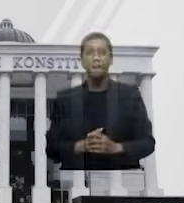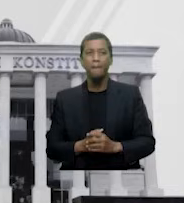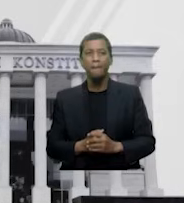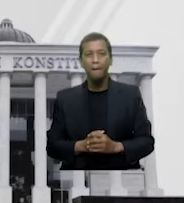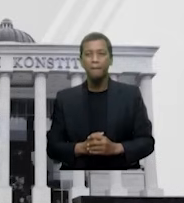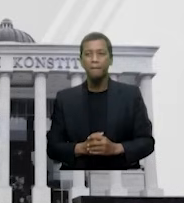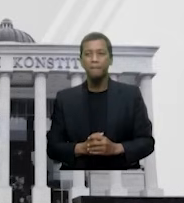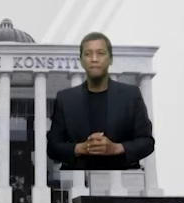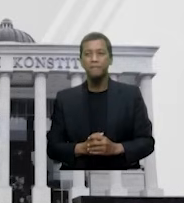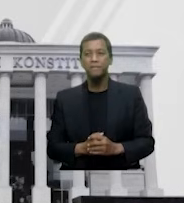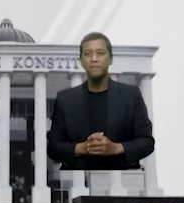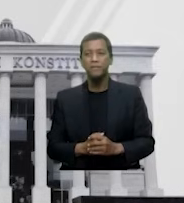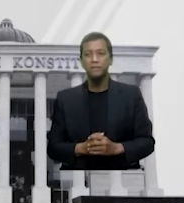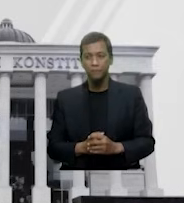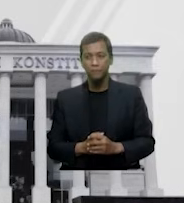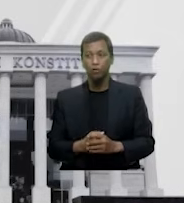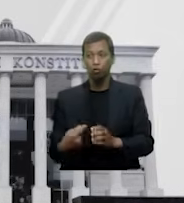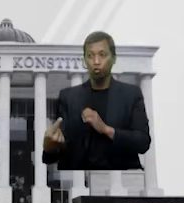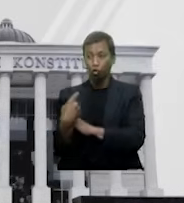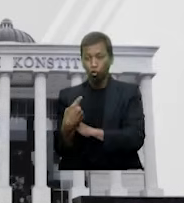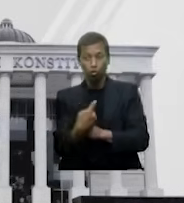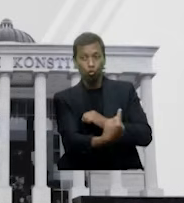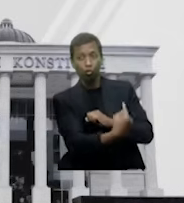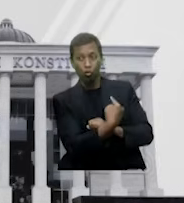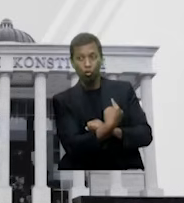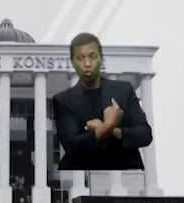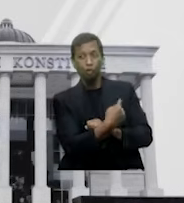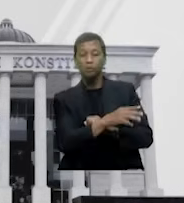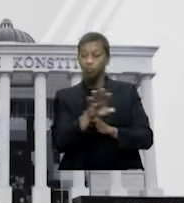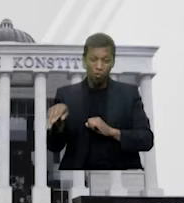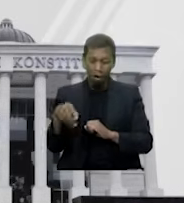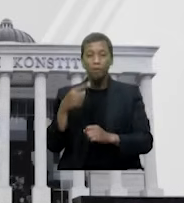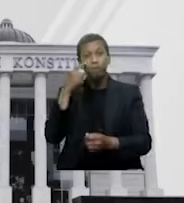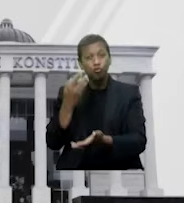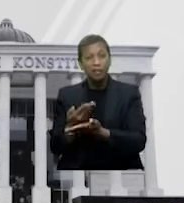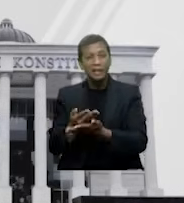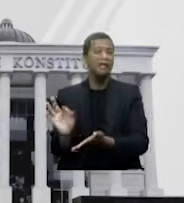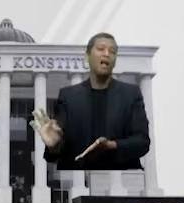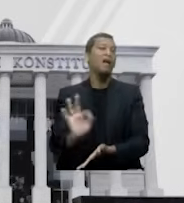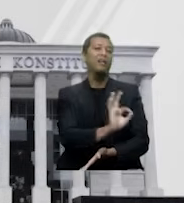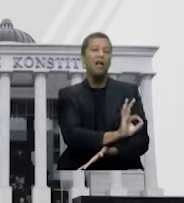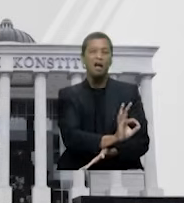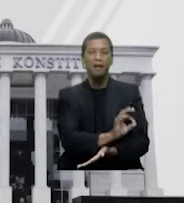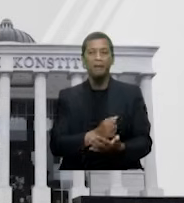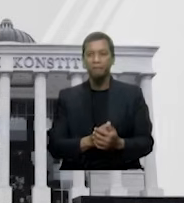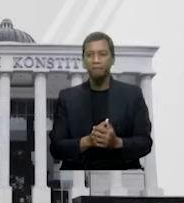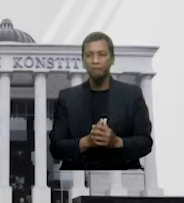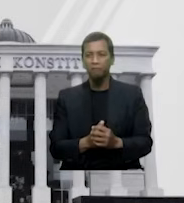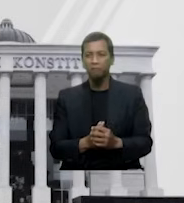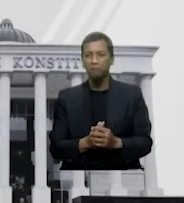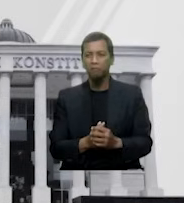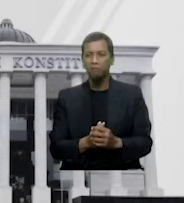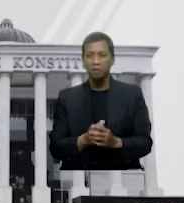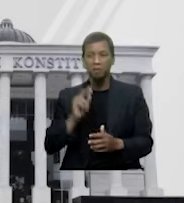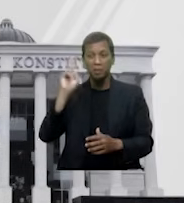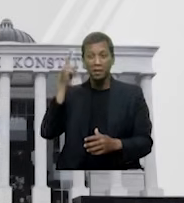tidak terbukti dalam persidangan. MK juga menolak dalil terkait keberpihakan kepala daerah dan ASN serta mobilisasi aparat desa